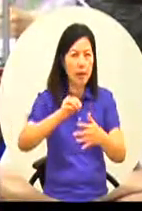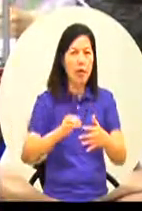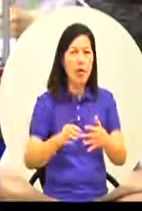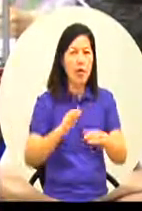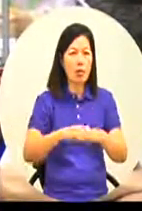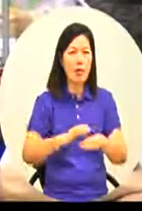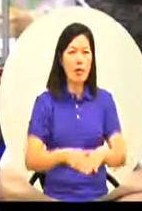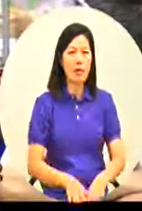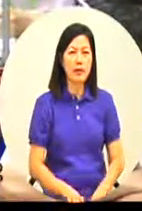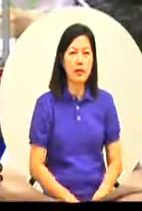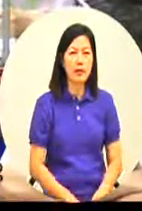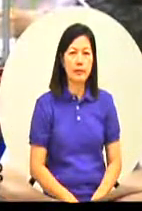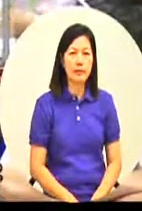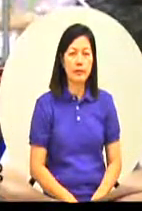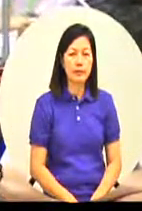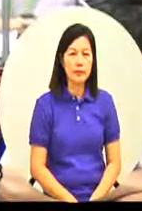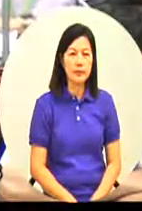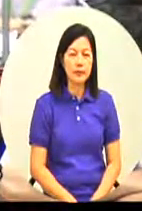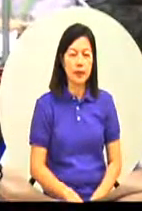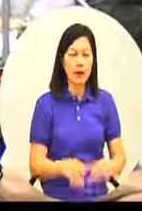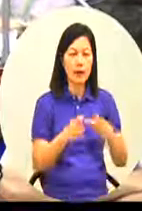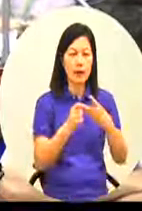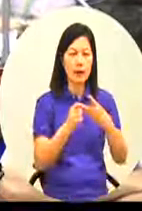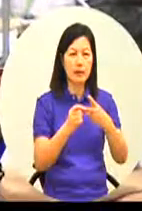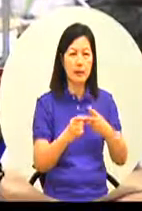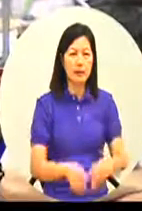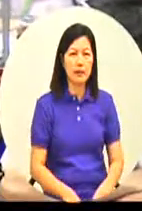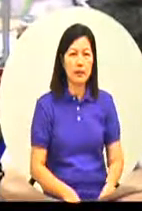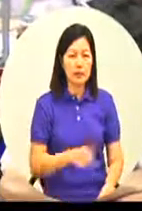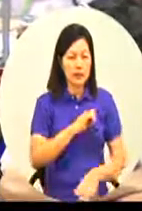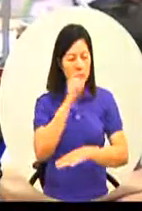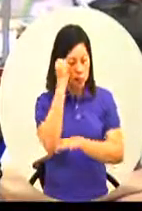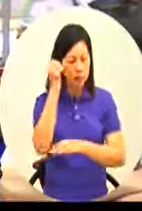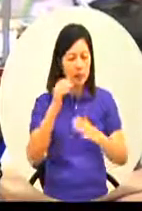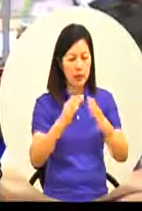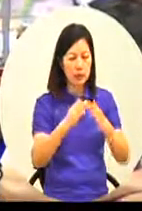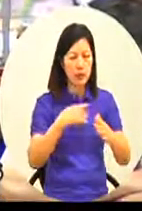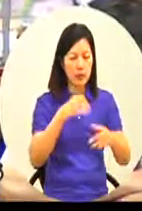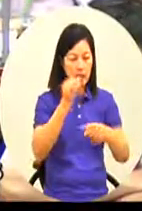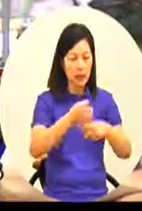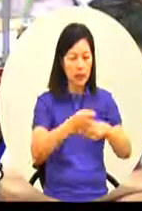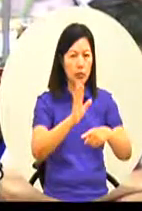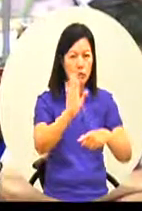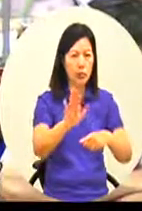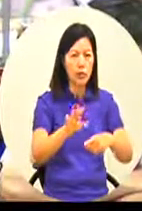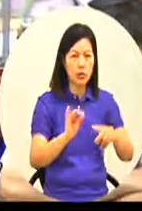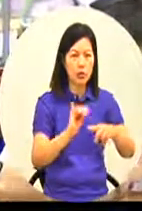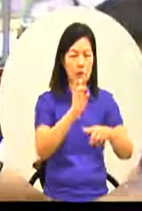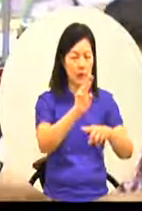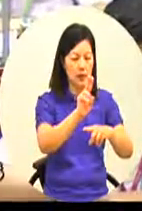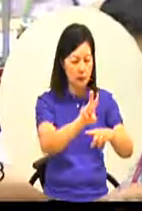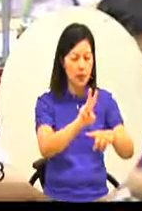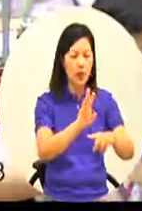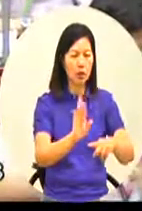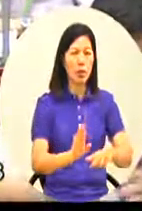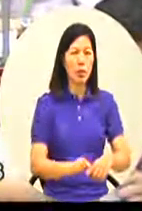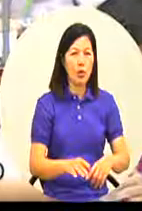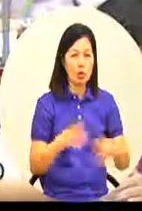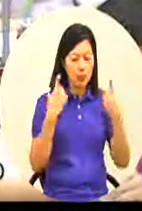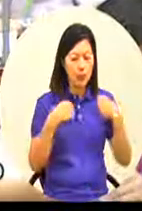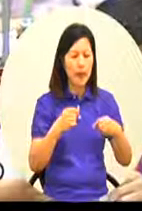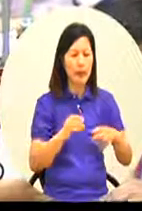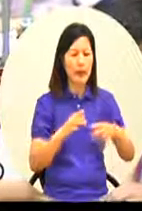好，啊，第二就是那个自用住宅，它本来就有优惠的税率，它是千分之二嘛，它本来就有优惠